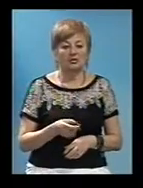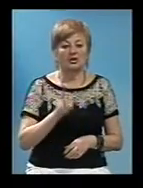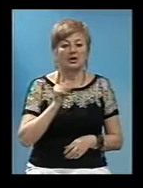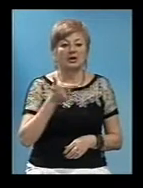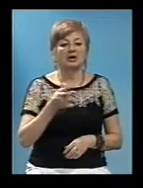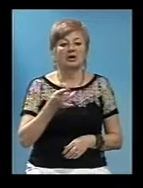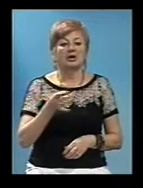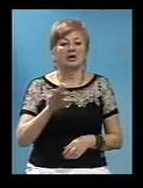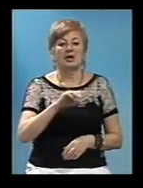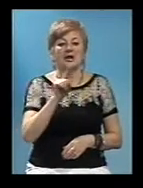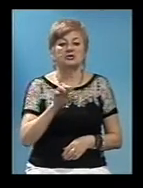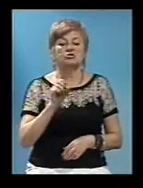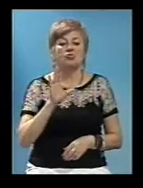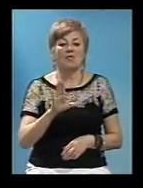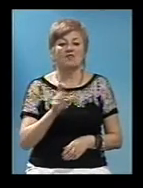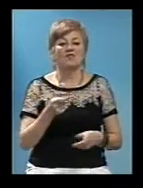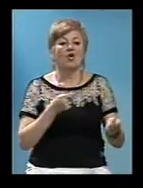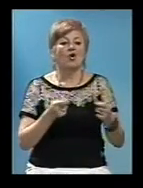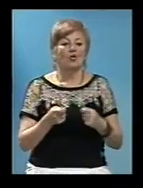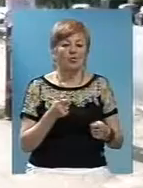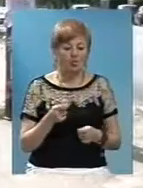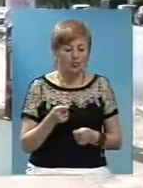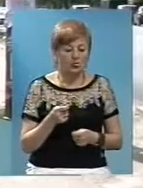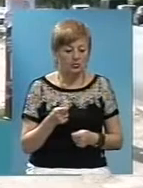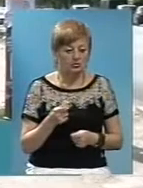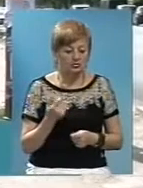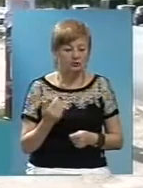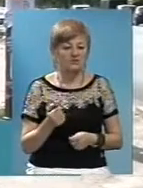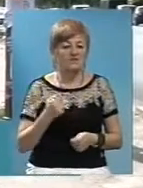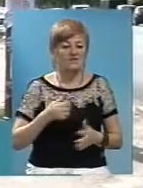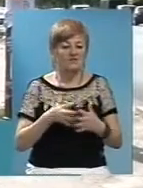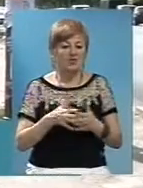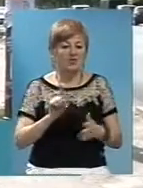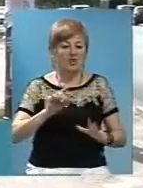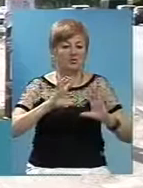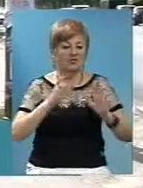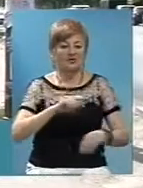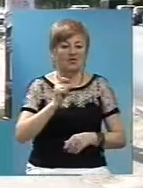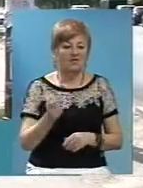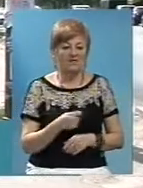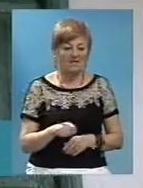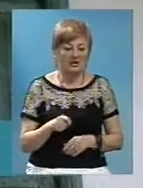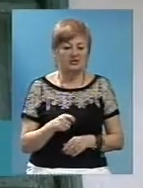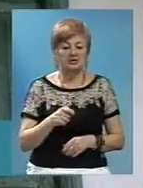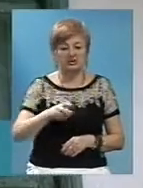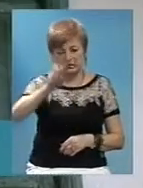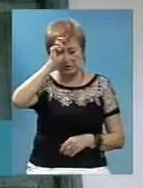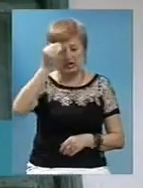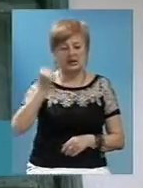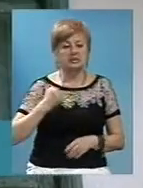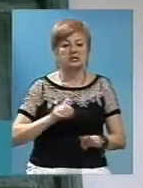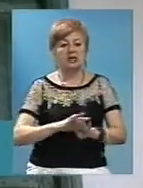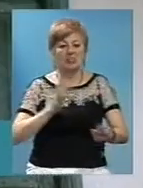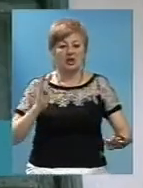Іван Кенсоринович, командувач 30-ї Іркутської дивізії. Воював у Першій світовій війні як прапорщик царської армії. З 17-го